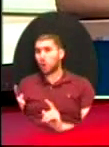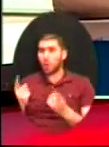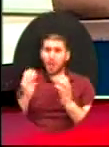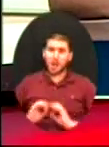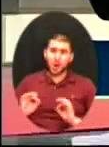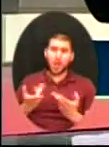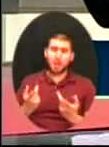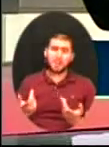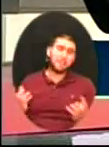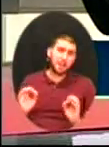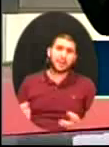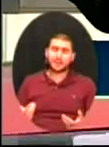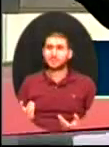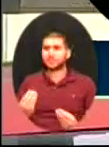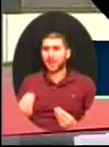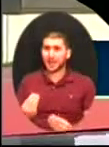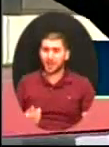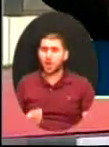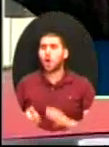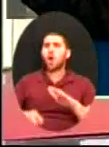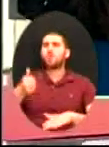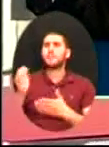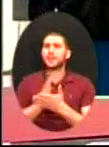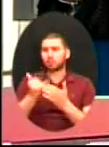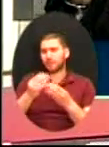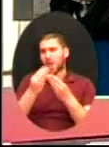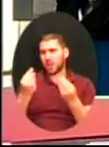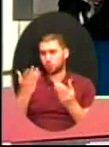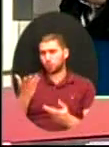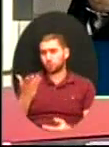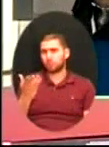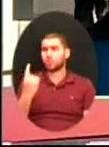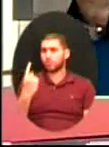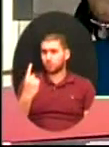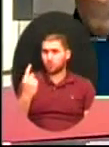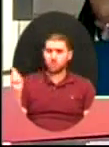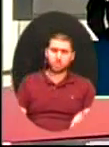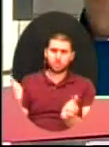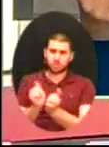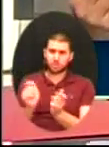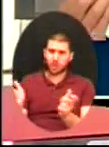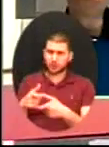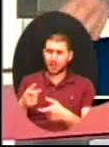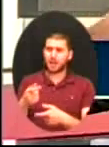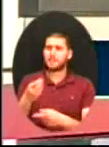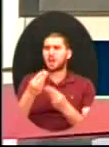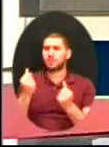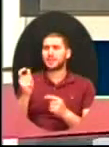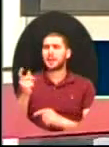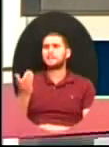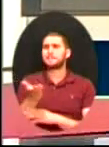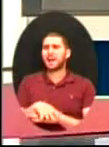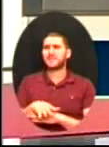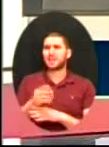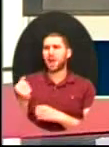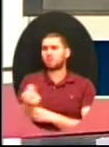אז האחריות לעצור בראש המכינה, הרי ראש המכינה עכשיו חשוד, הוא נעצר בחשד לגרימת מוות ברשלנות, הוא, ונדמה